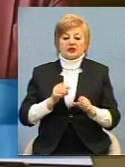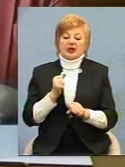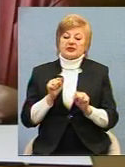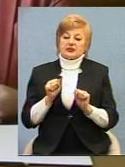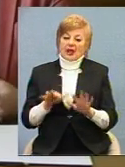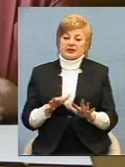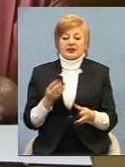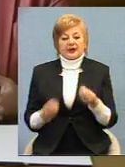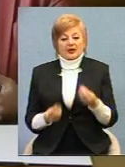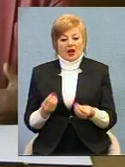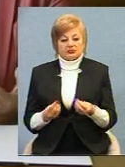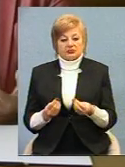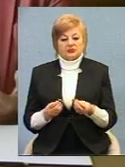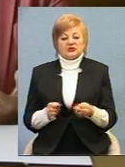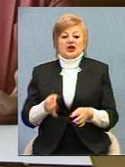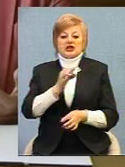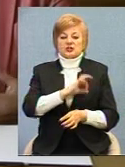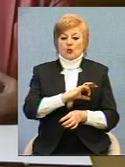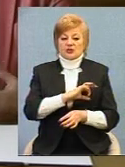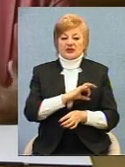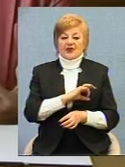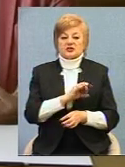діяльнісної гри, тобто використання